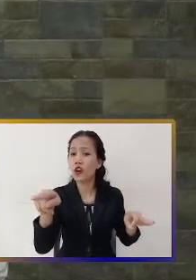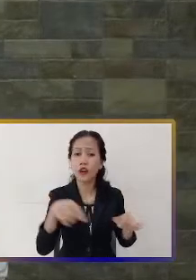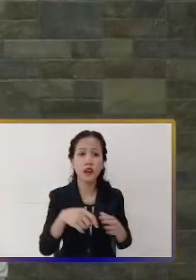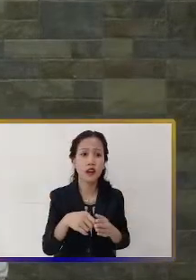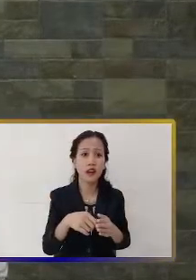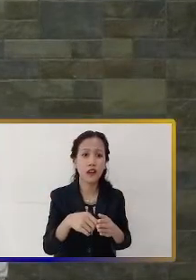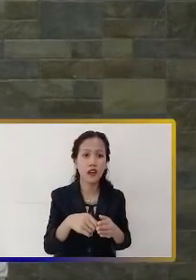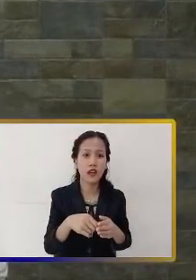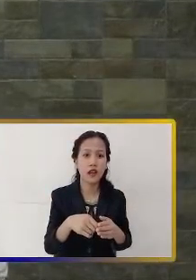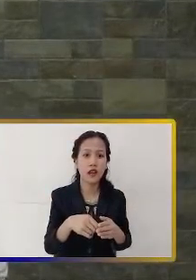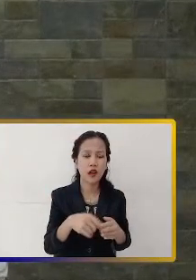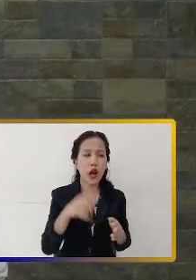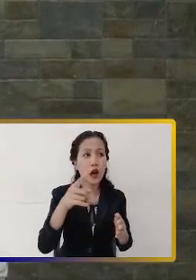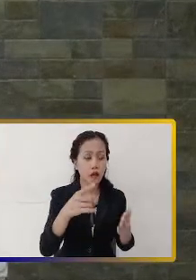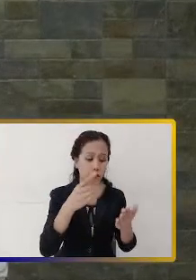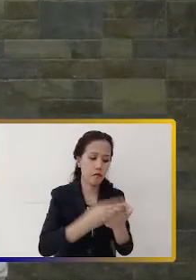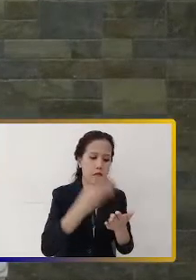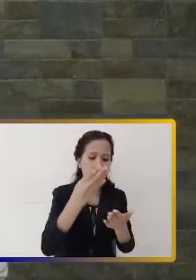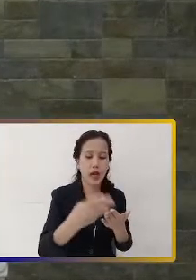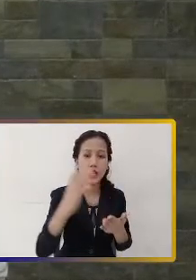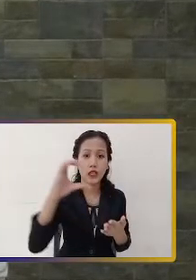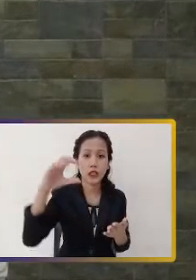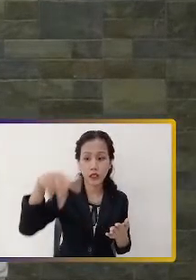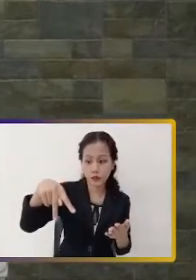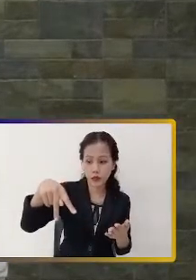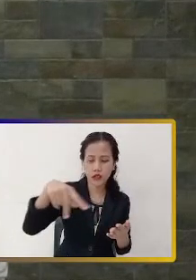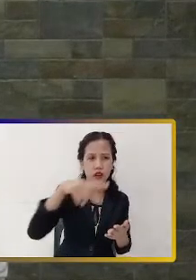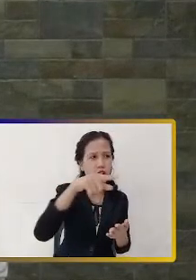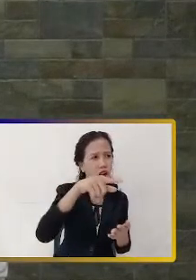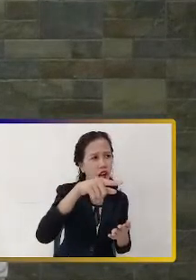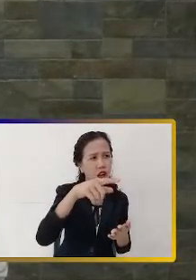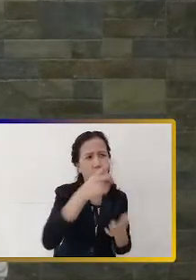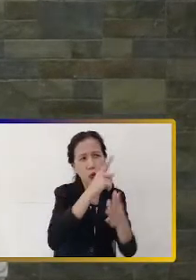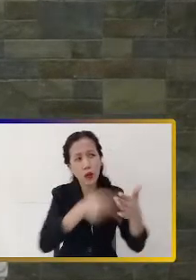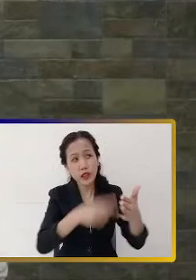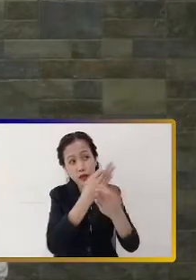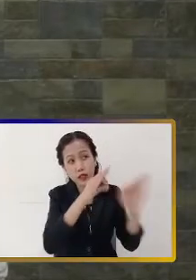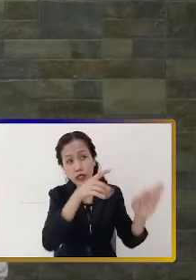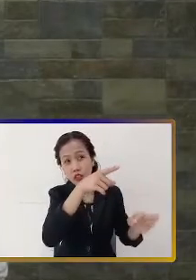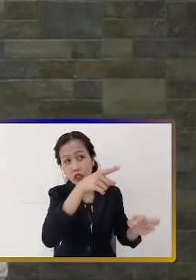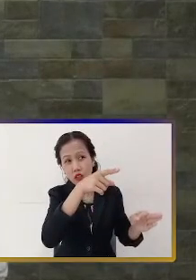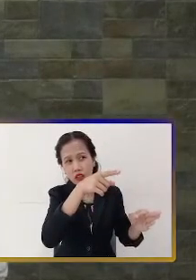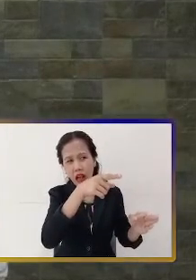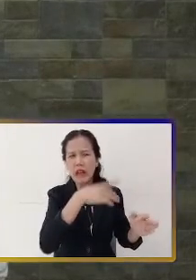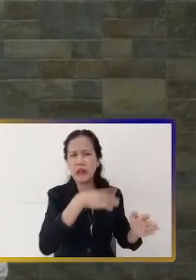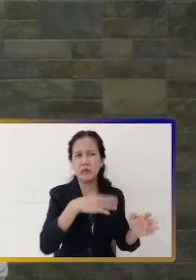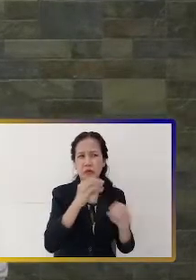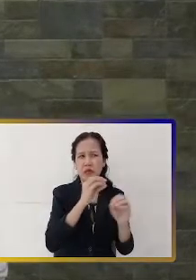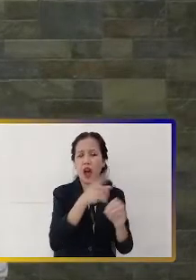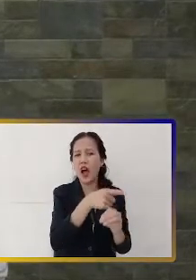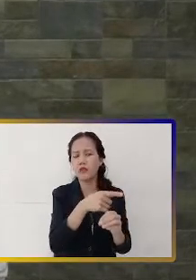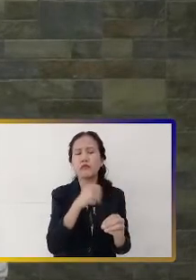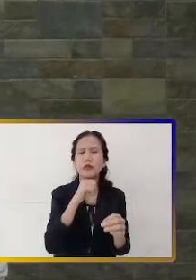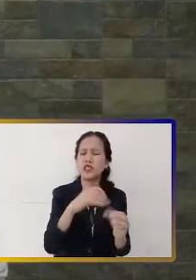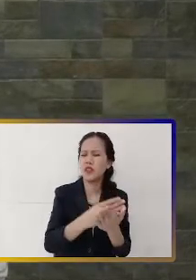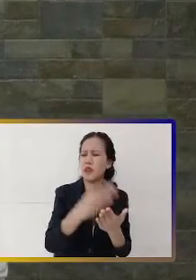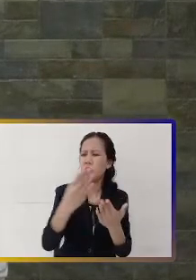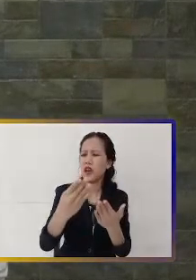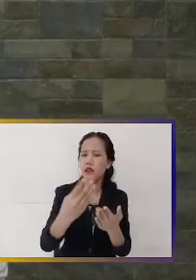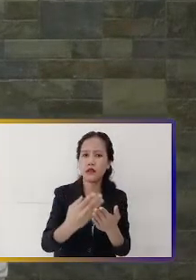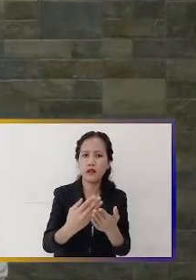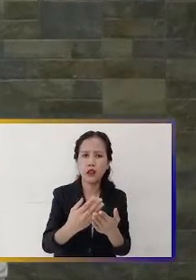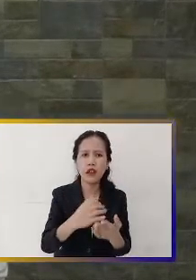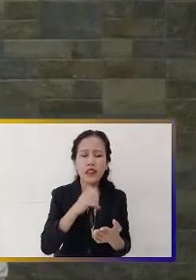Bumili ng cellphone, anong freebies ninyo? Ay, wala po kami. Ay, hindi ako pukuha niyan. Kasi hindi po natin nakuha yung cellphone kasi ang hanap mo